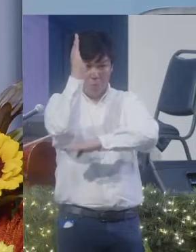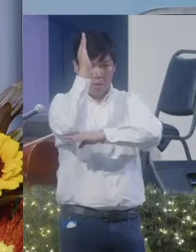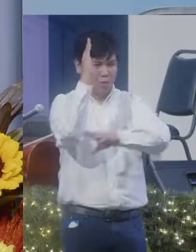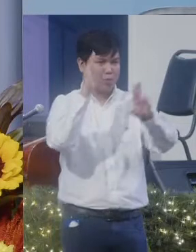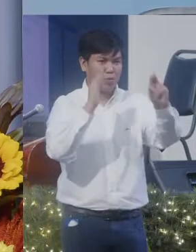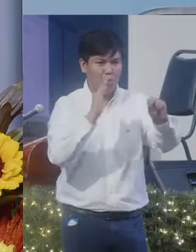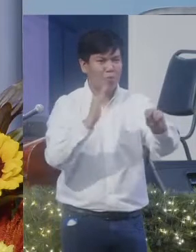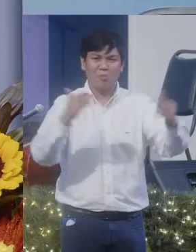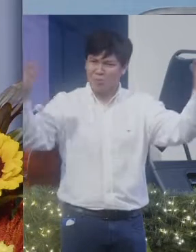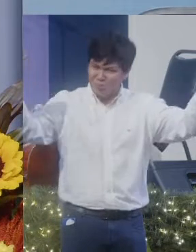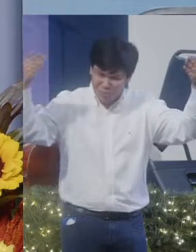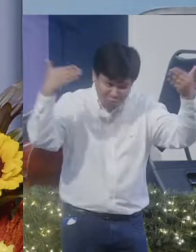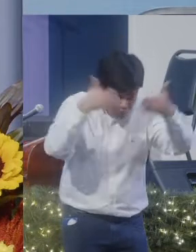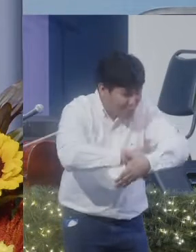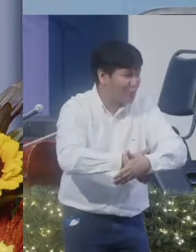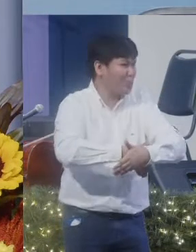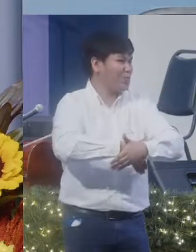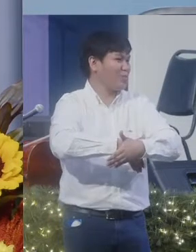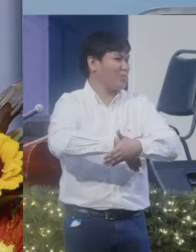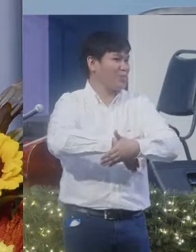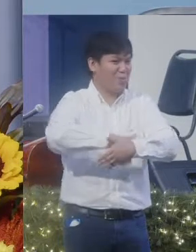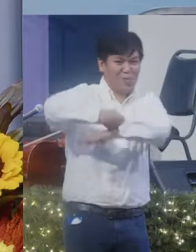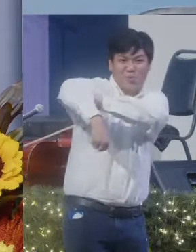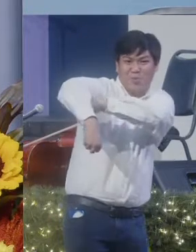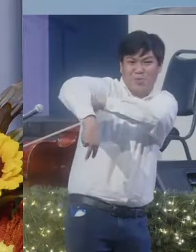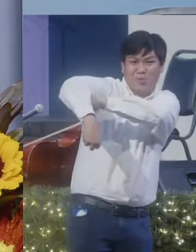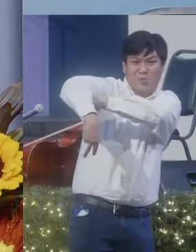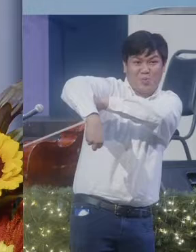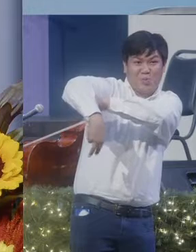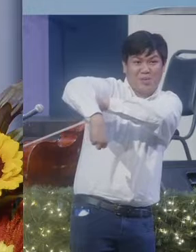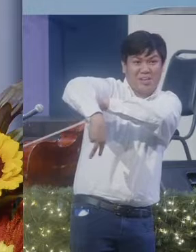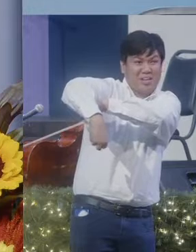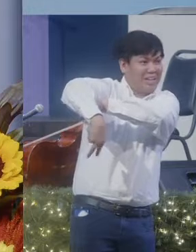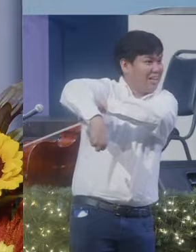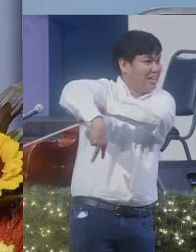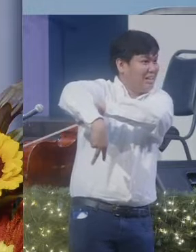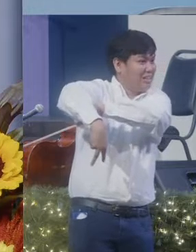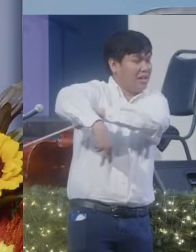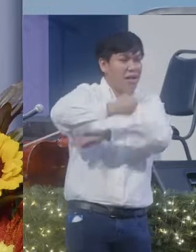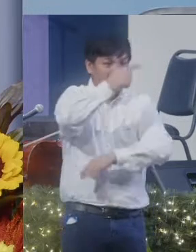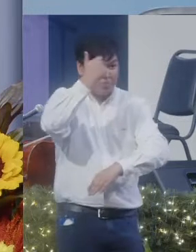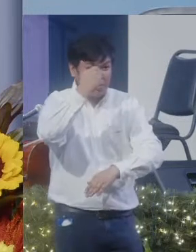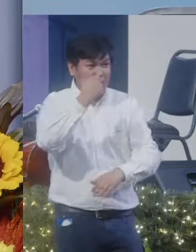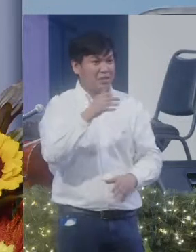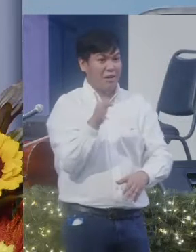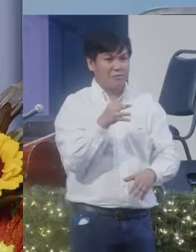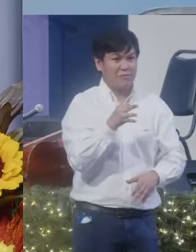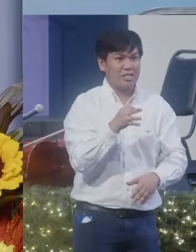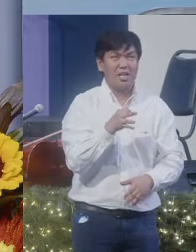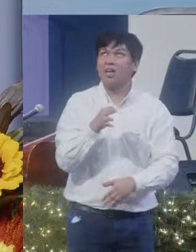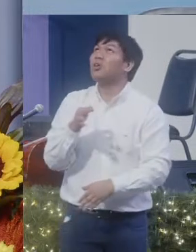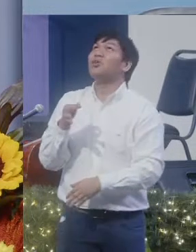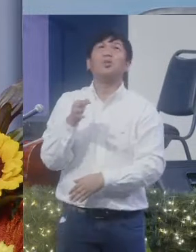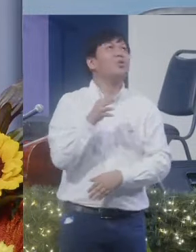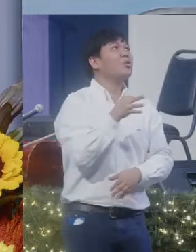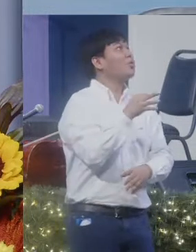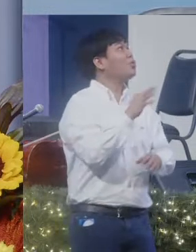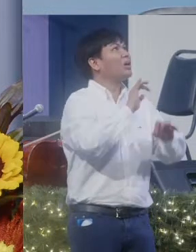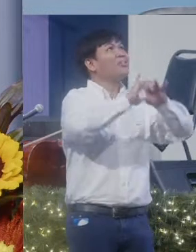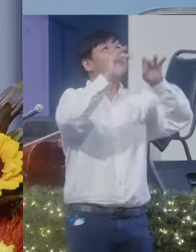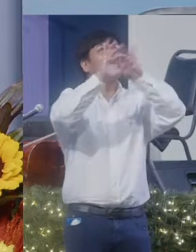isda lumalapit sa shore sa mas mababaw na tubig at mas madali silang mahuli sa mga lambat.